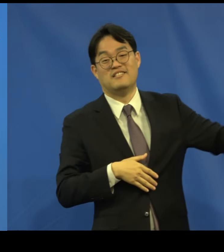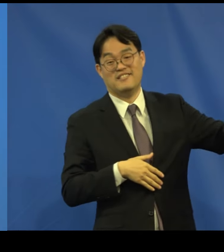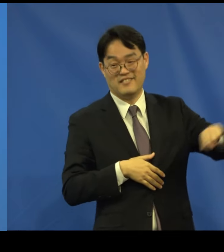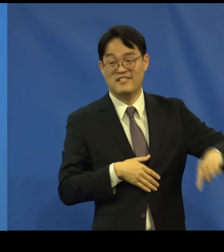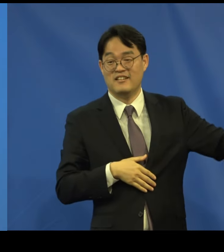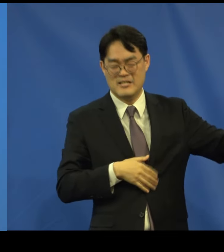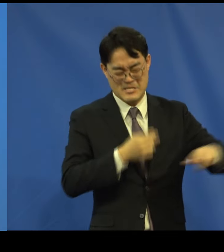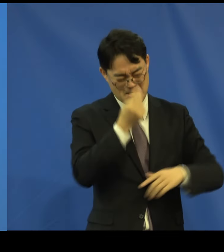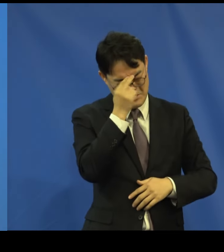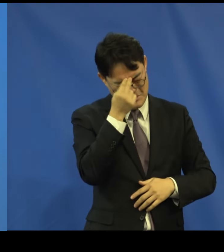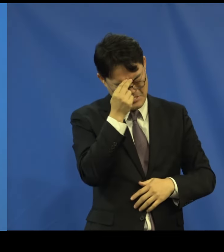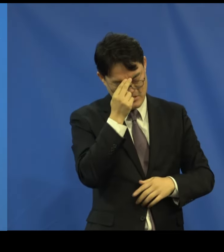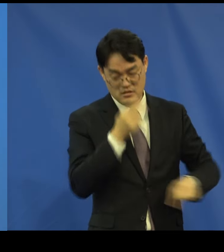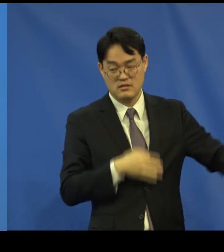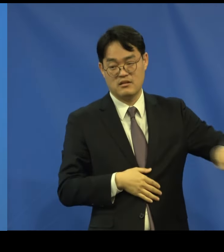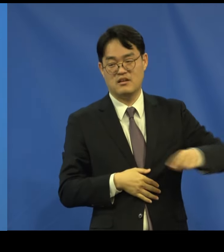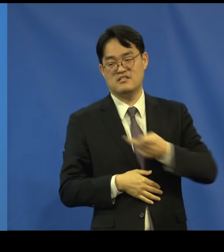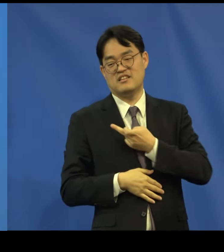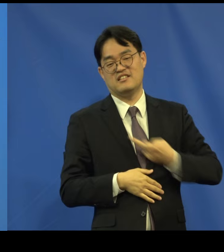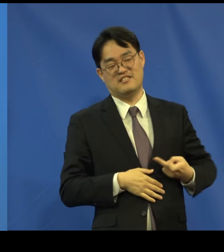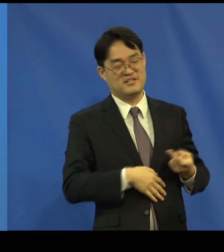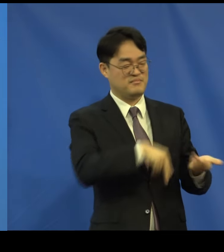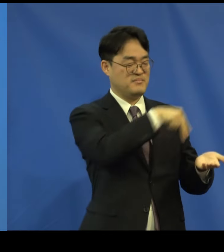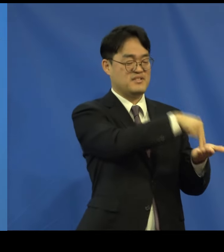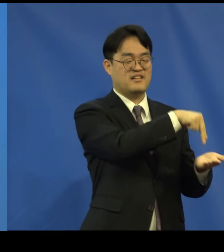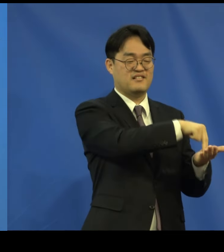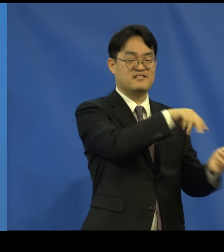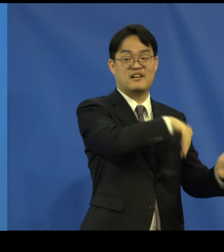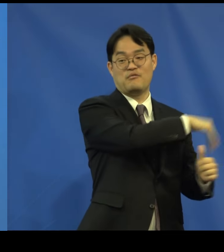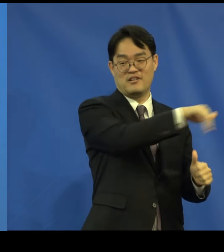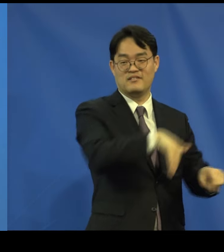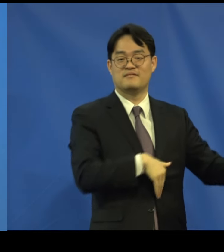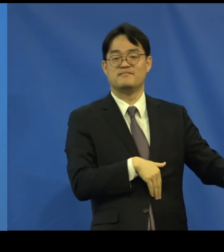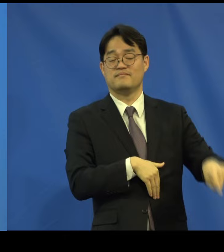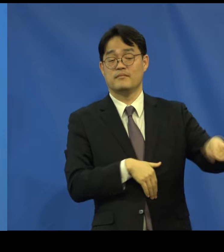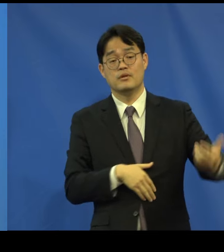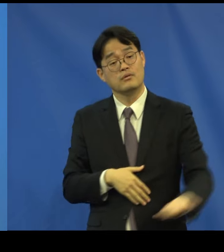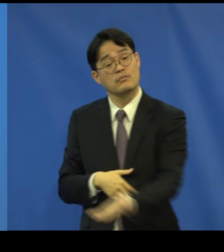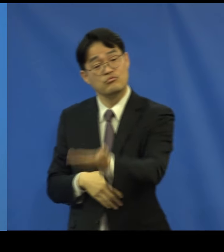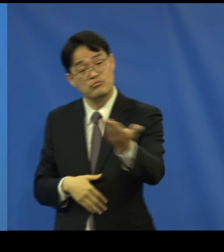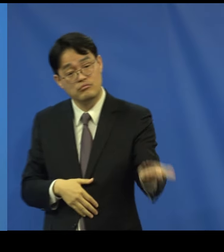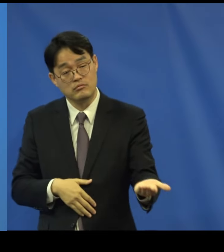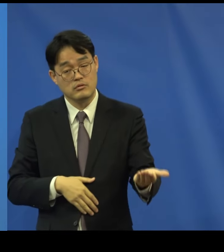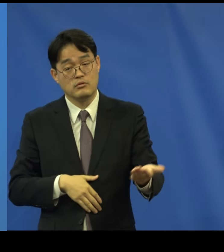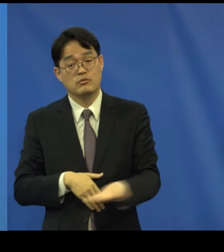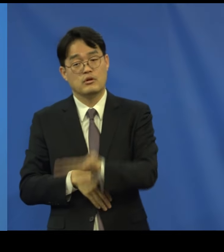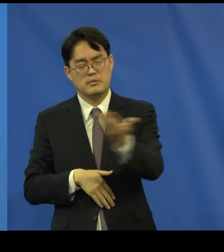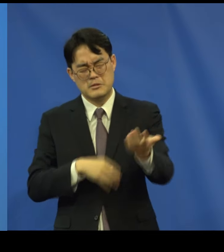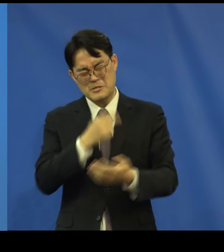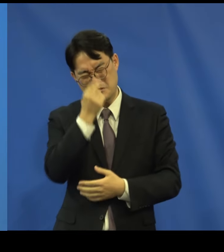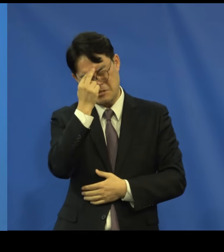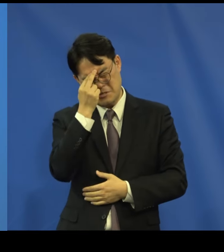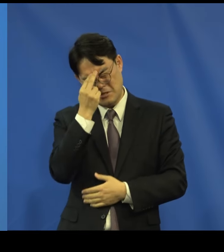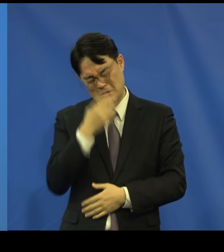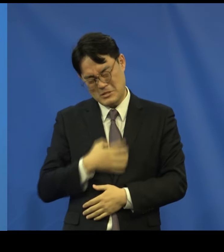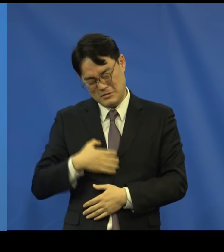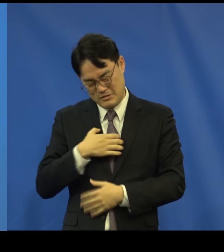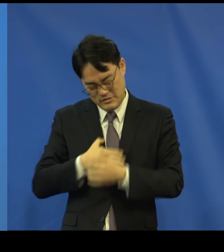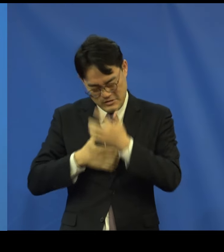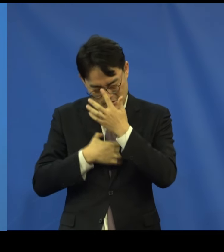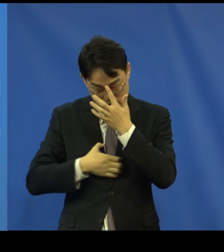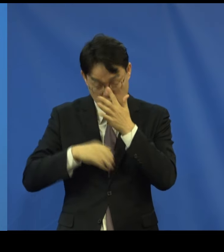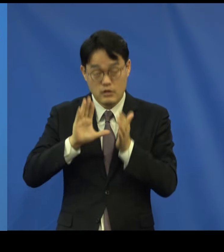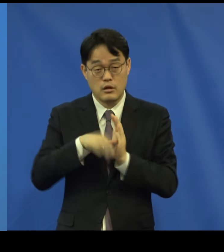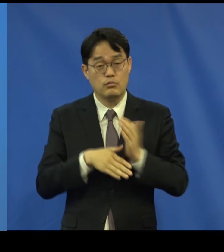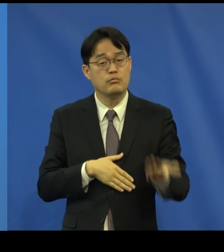근심의 원인인 것입니다. 자, 우리가 근심이 몰려올 때마다 나를 믿으라는 주님의 말씀에 귀를 기울여야